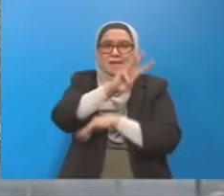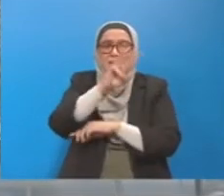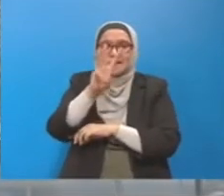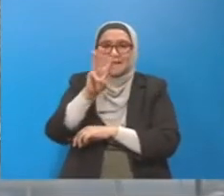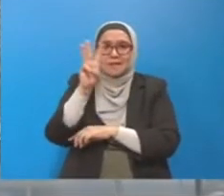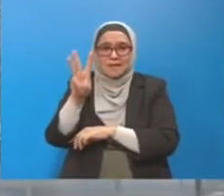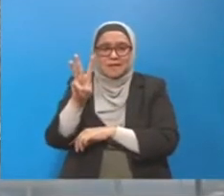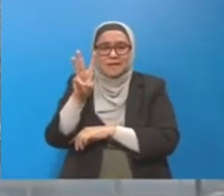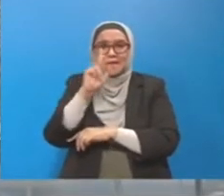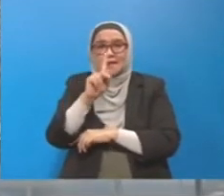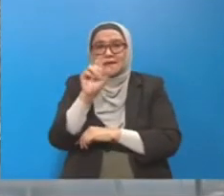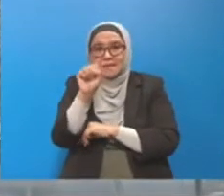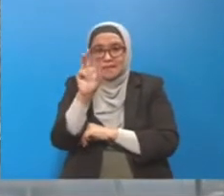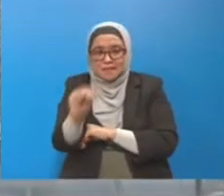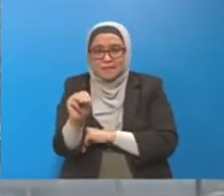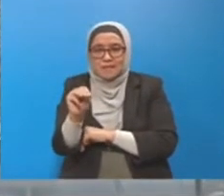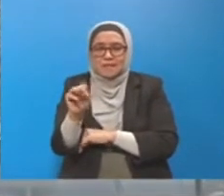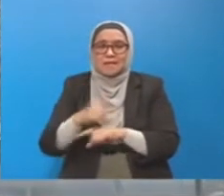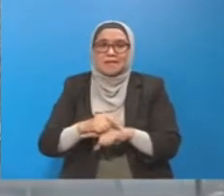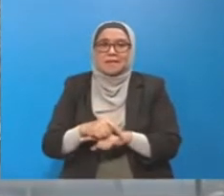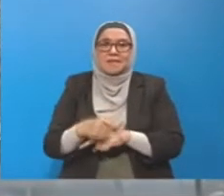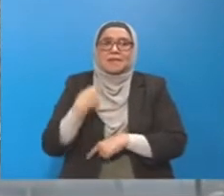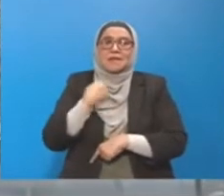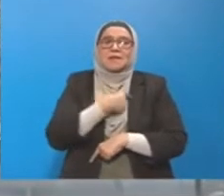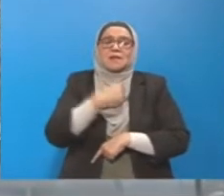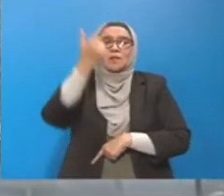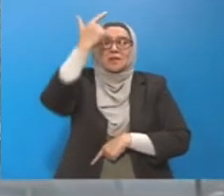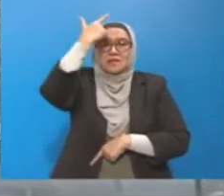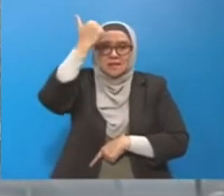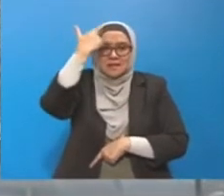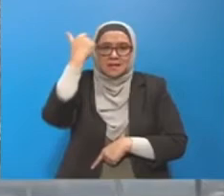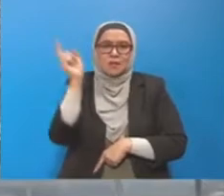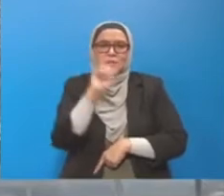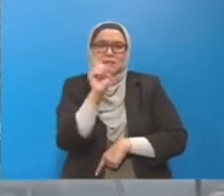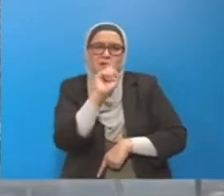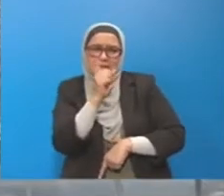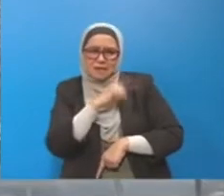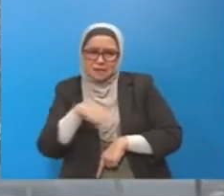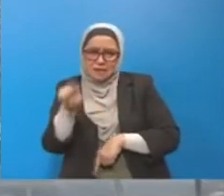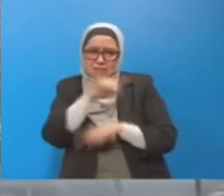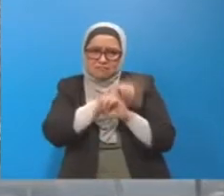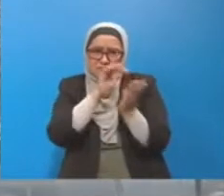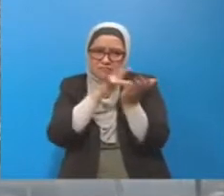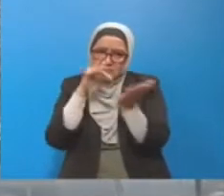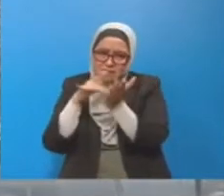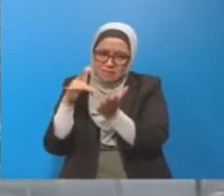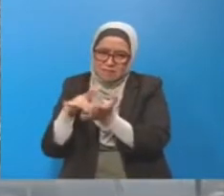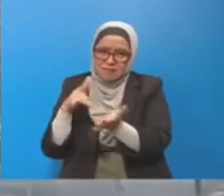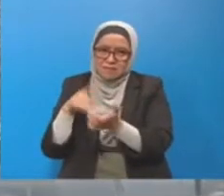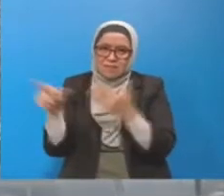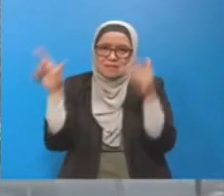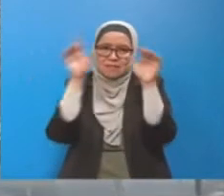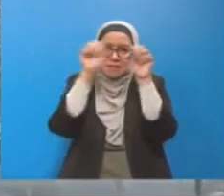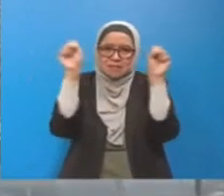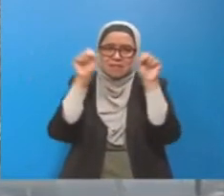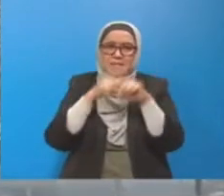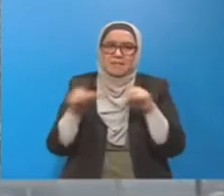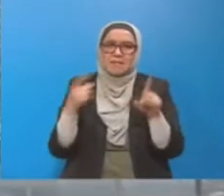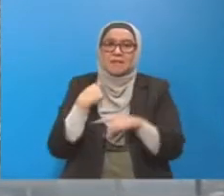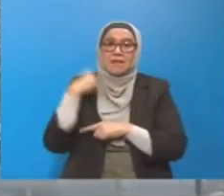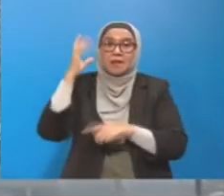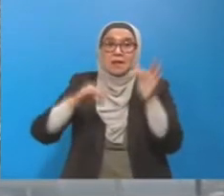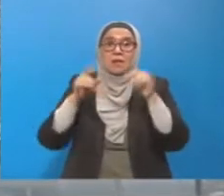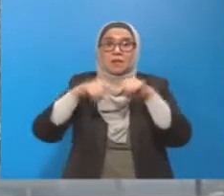SMA hotel ini ya kita beritahu dimana eksploitasi berlaku di situ sekiranya majikan tidak berupaya meneruskan operasi